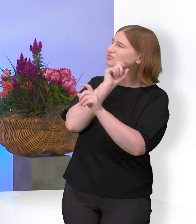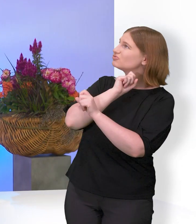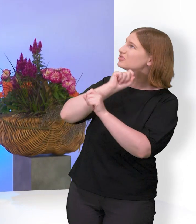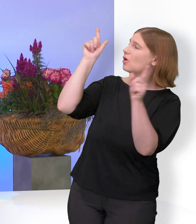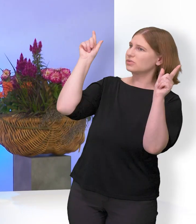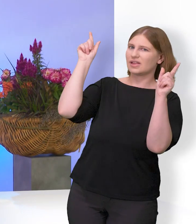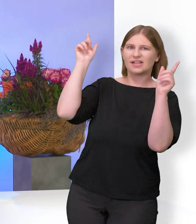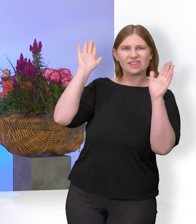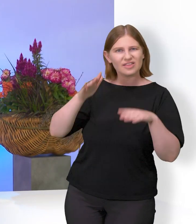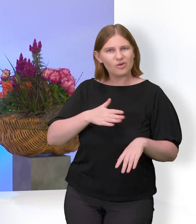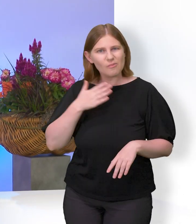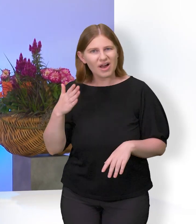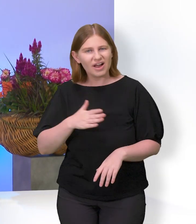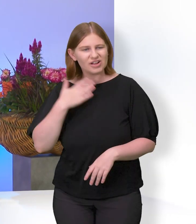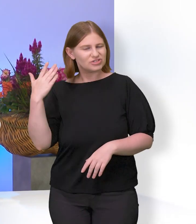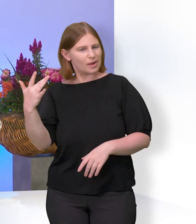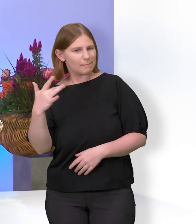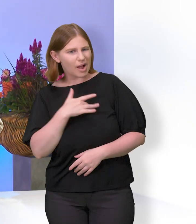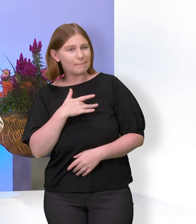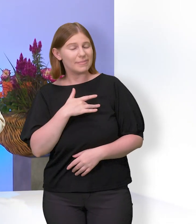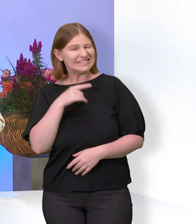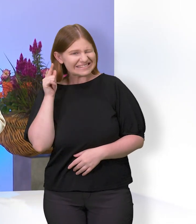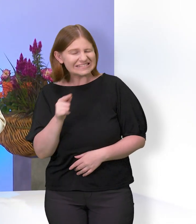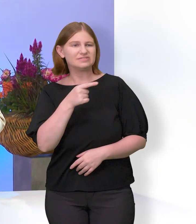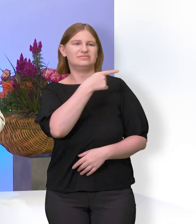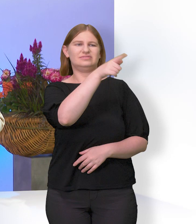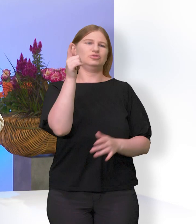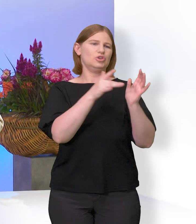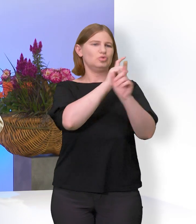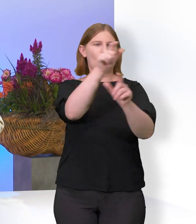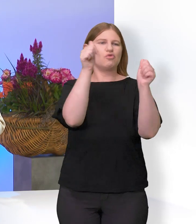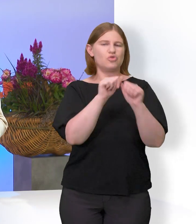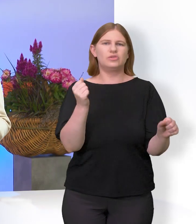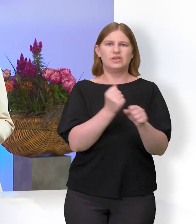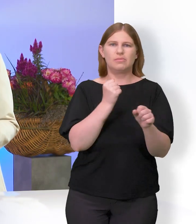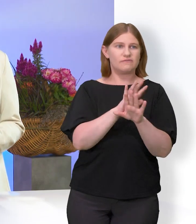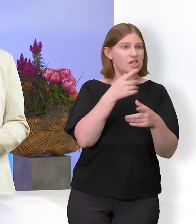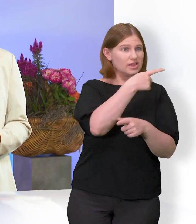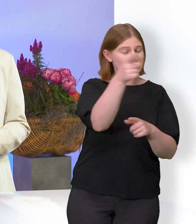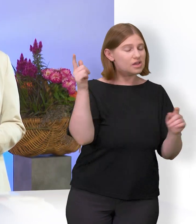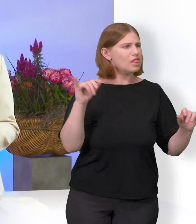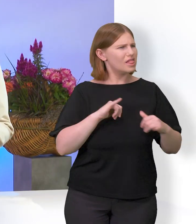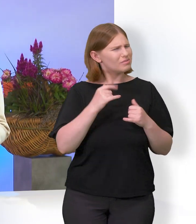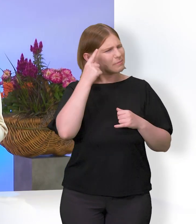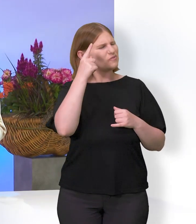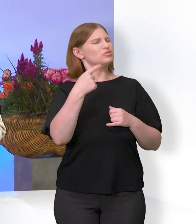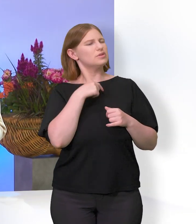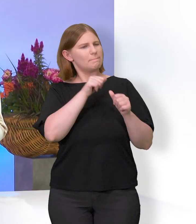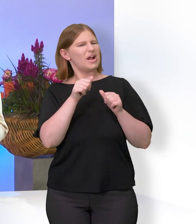sich überraschen und berühren zu lassen, der sich vielleicht auch eines Mangels in seinem Leben bewusst